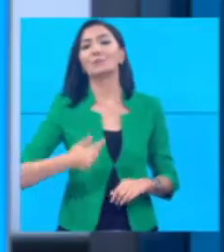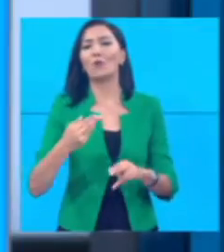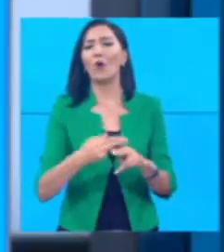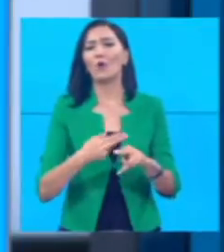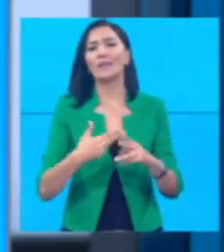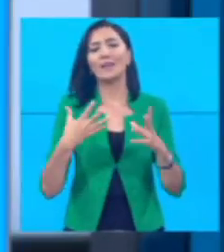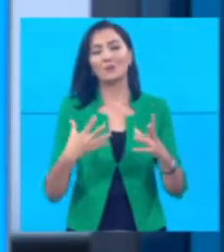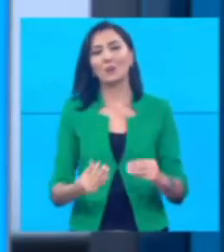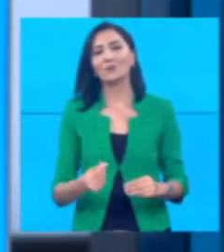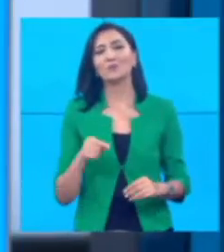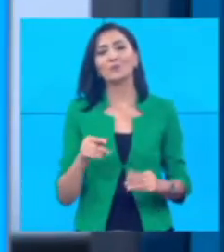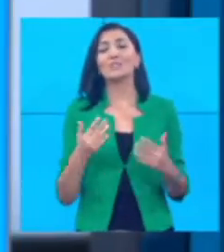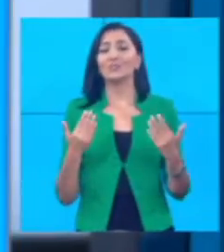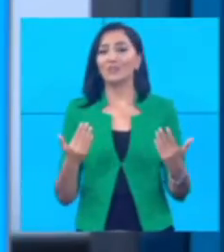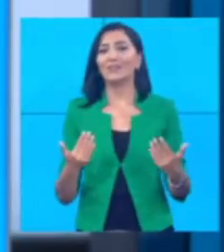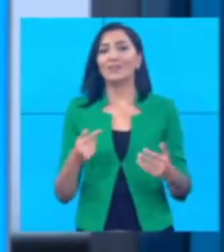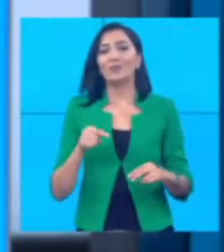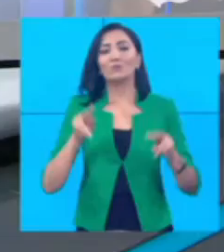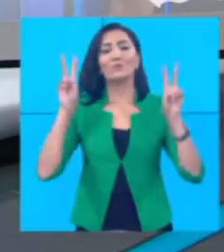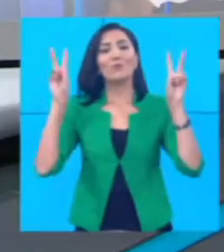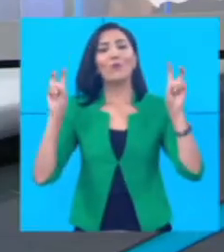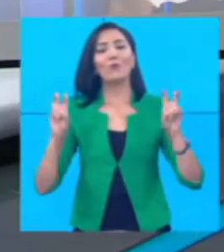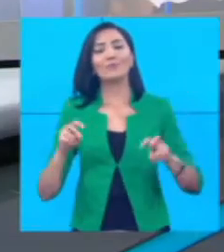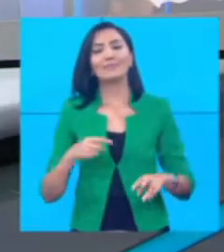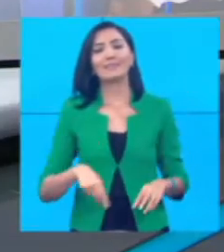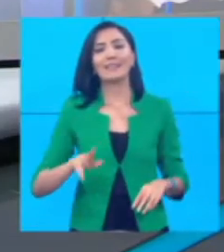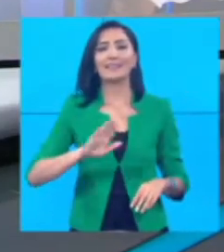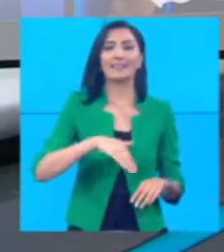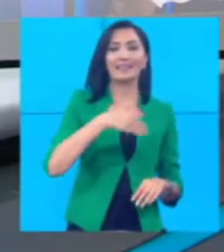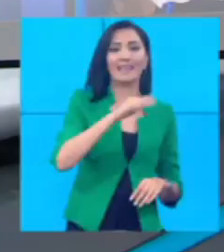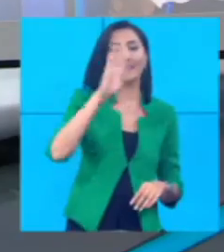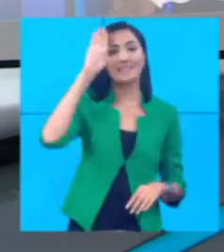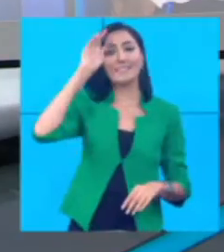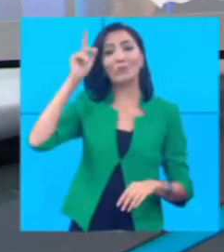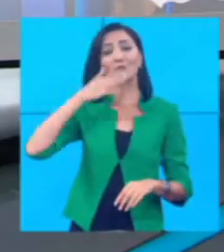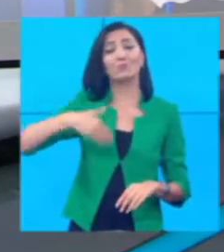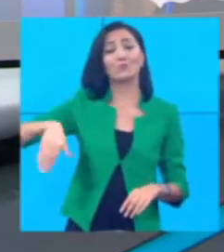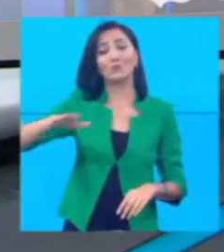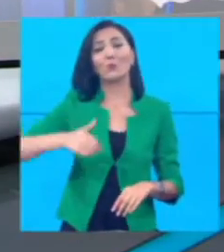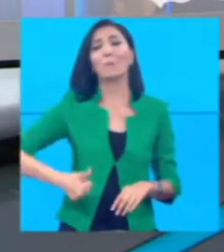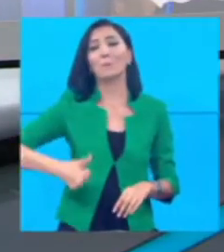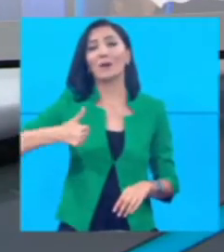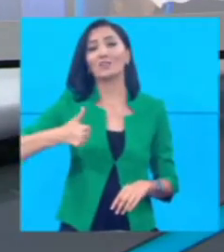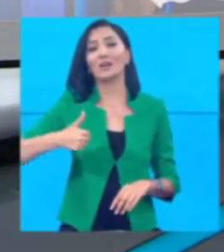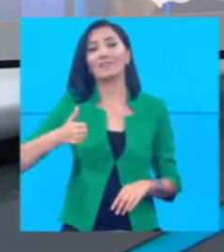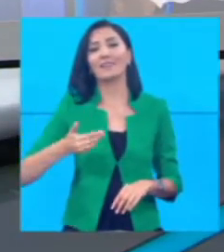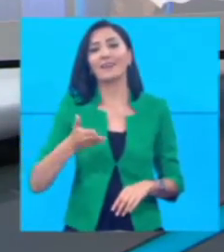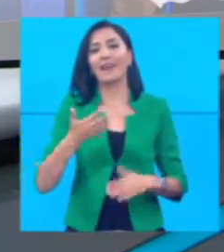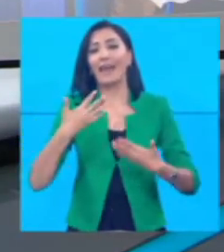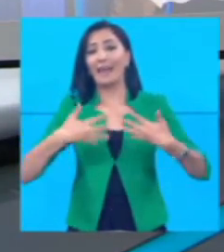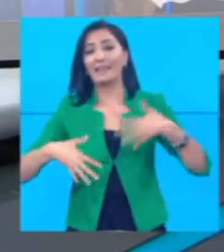da örnek olur. İnşallah. Yani varmışlar. Bu konuda diğer İstanbul'daki bütün başkanlara